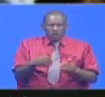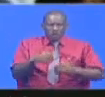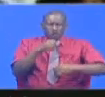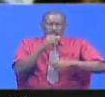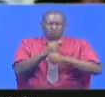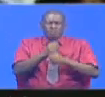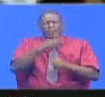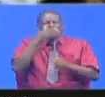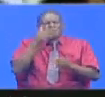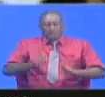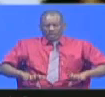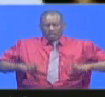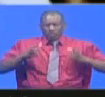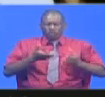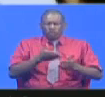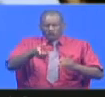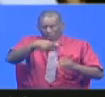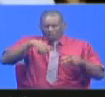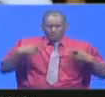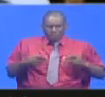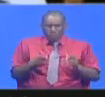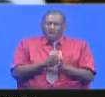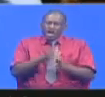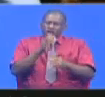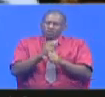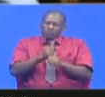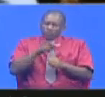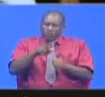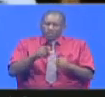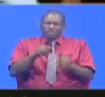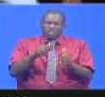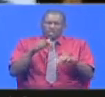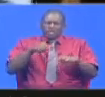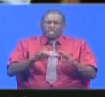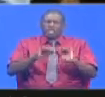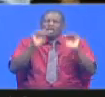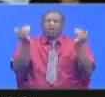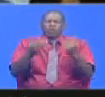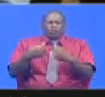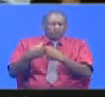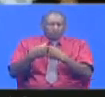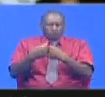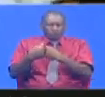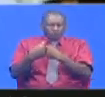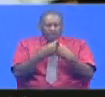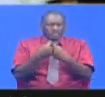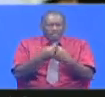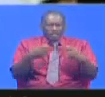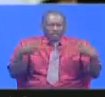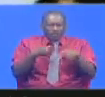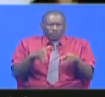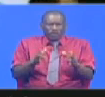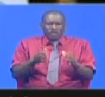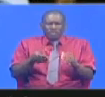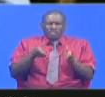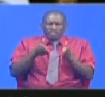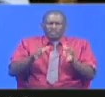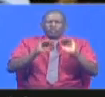them, and we do so in a world that challenges us in every way, a world that